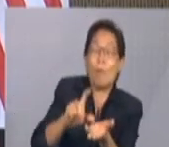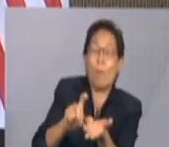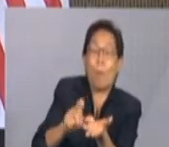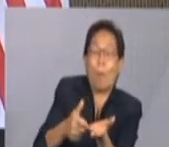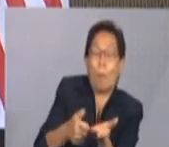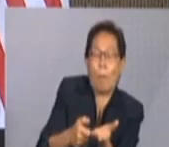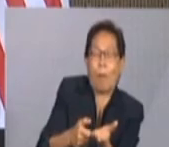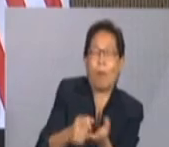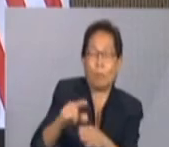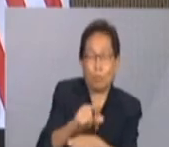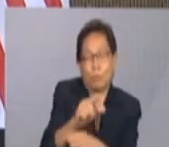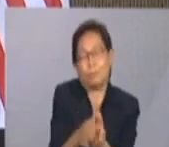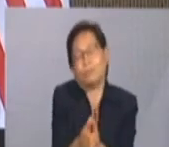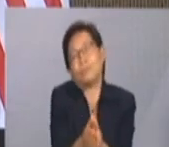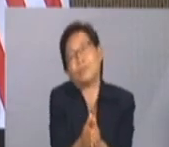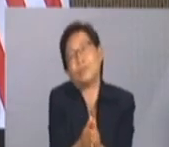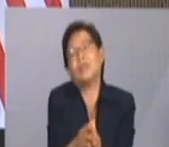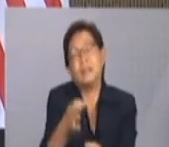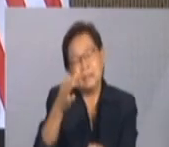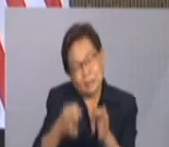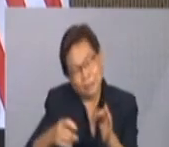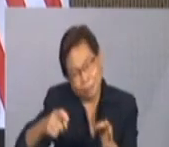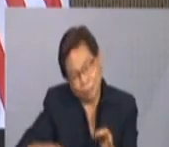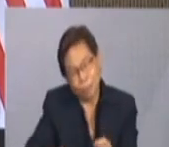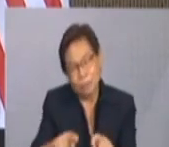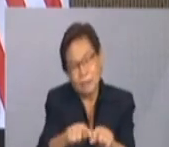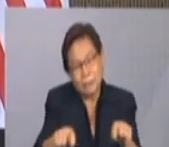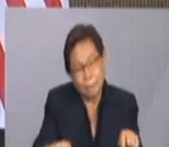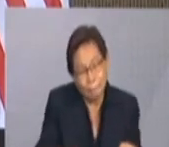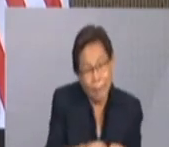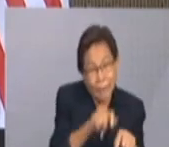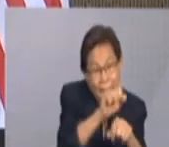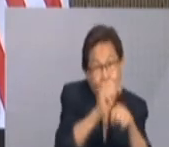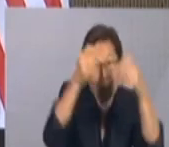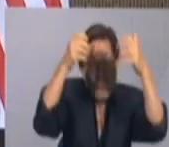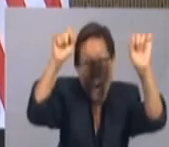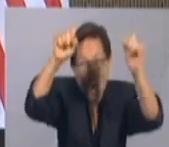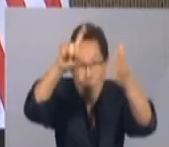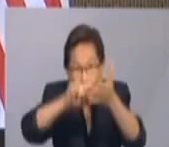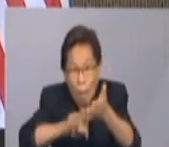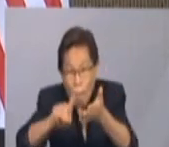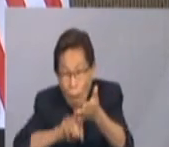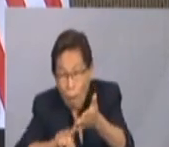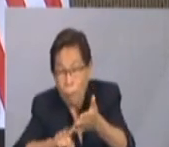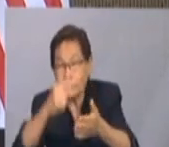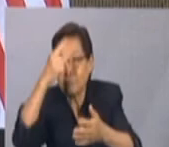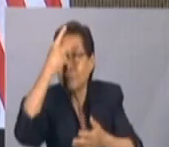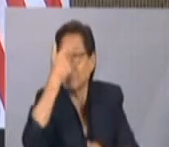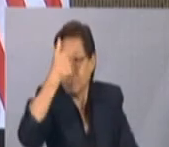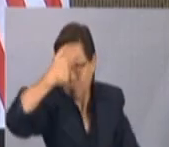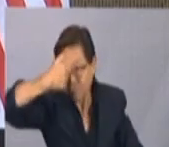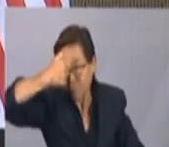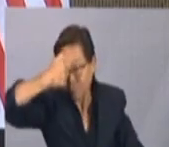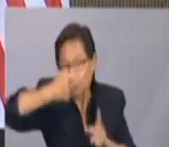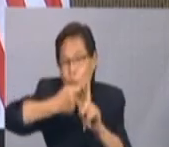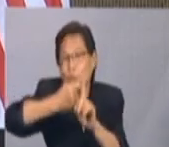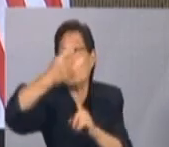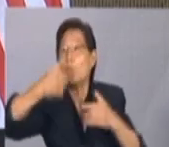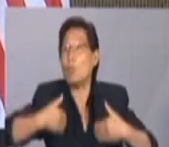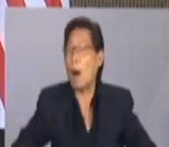digunakan jika penduduk di tempat Kejora majikan mesti periksa suhu badan pekerja Setiap hari